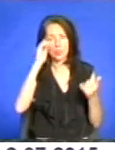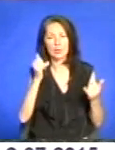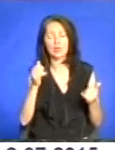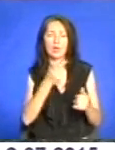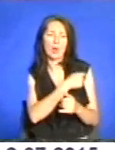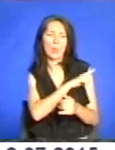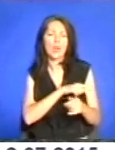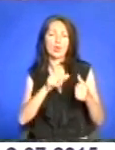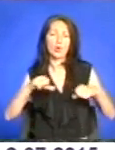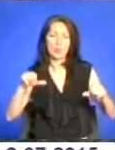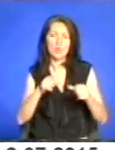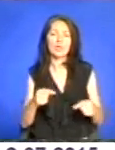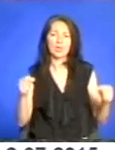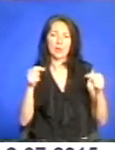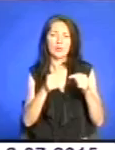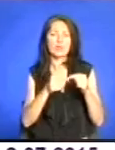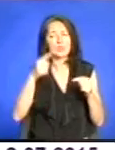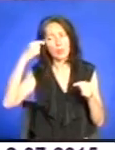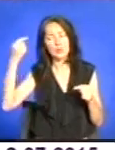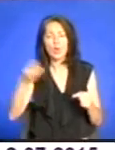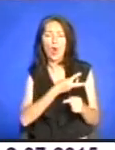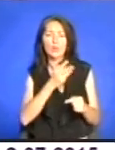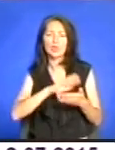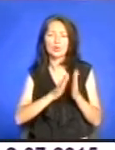визначення психоемоційного стану. Міру